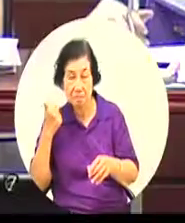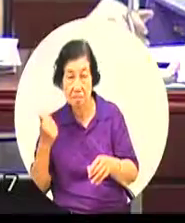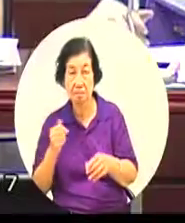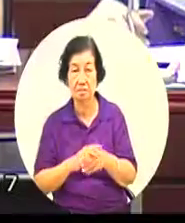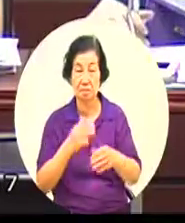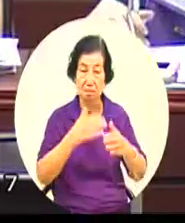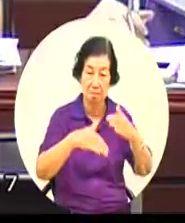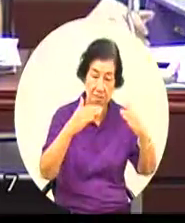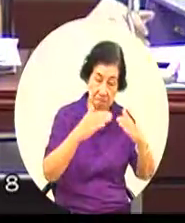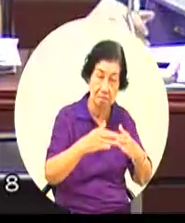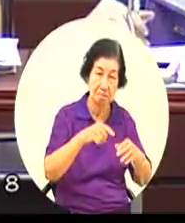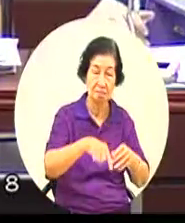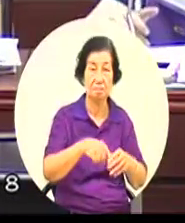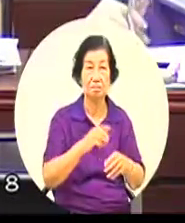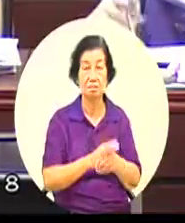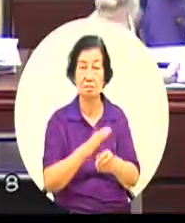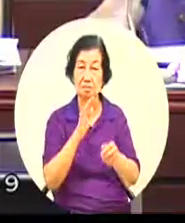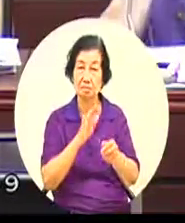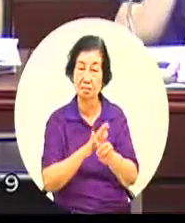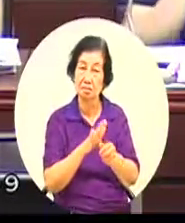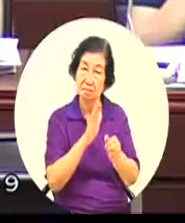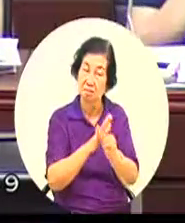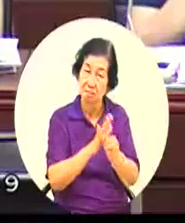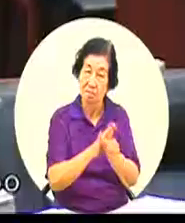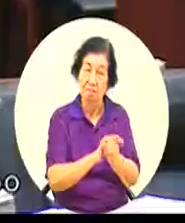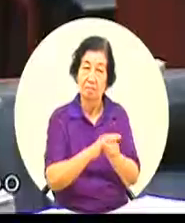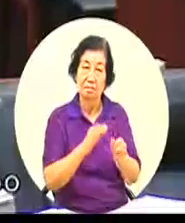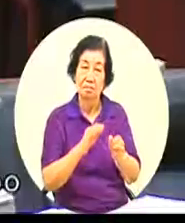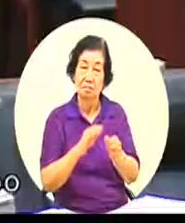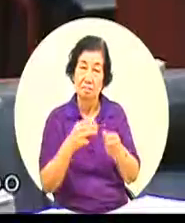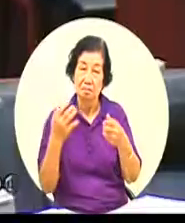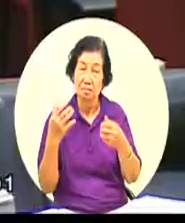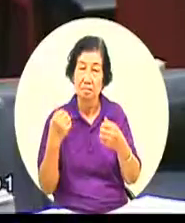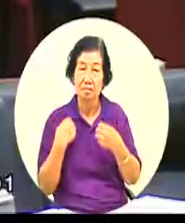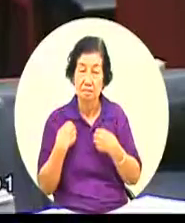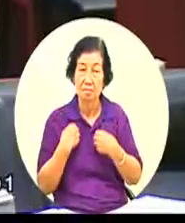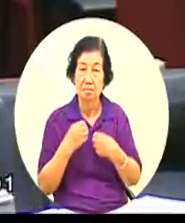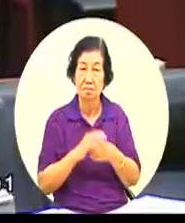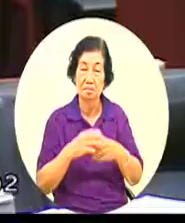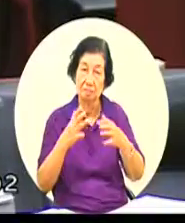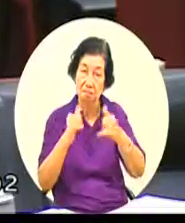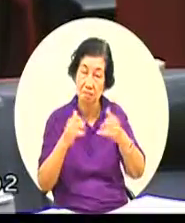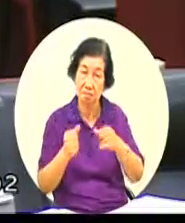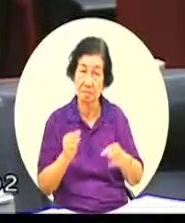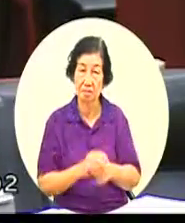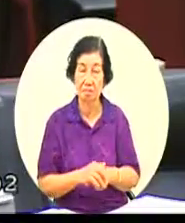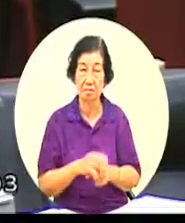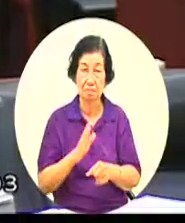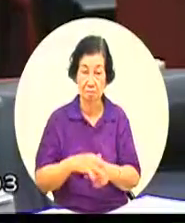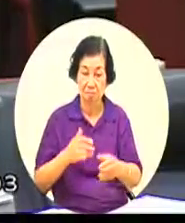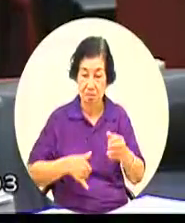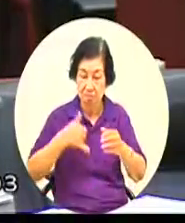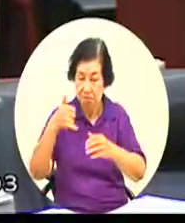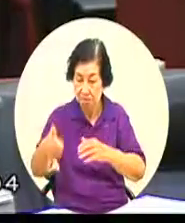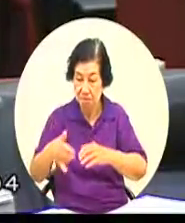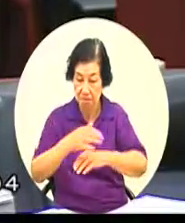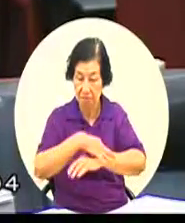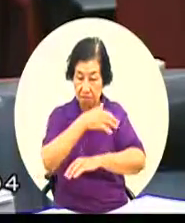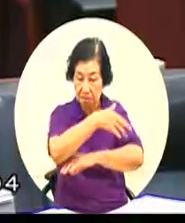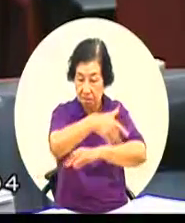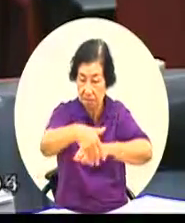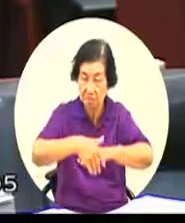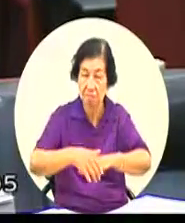去上课，对他们的学习更有帮助。 局长，强姐，首先我来去增卡我拢替恁的宣